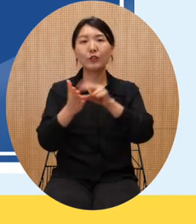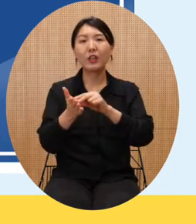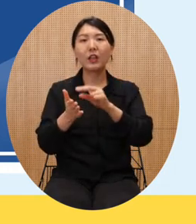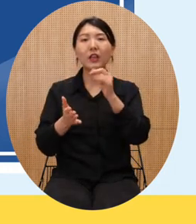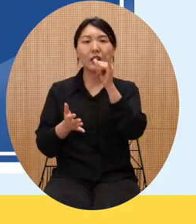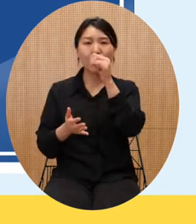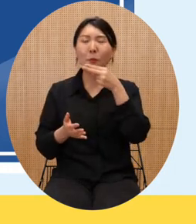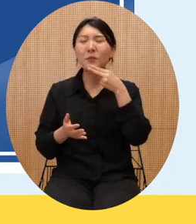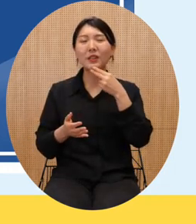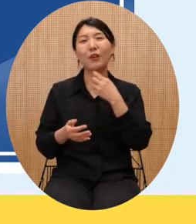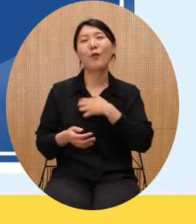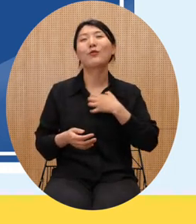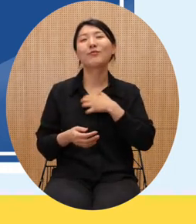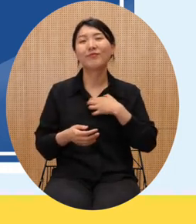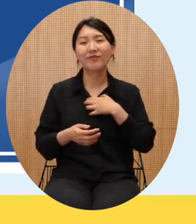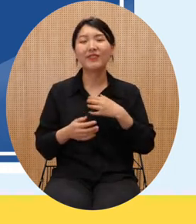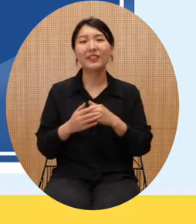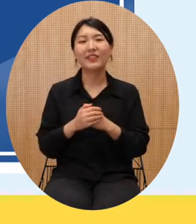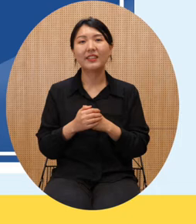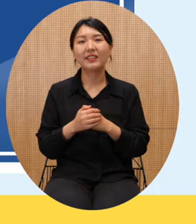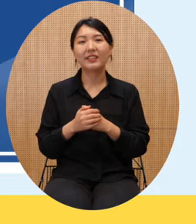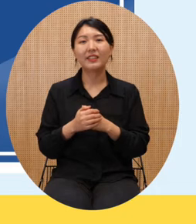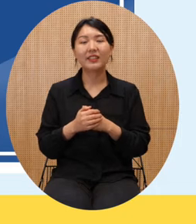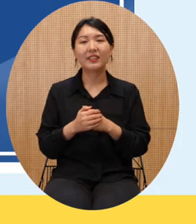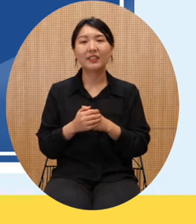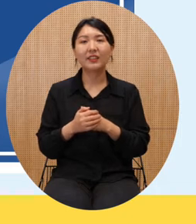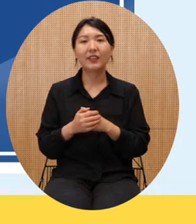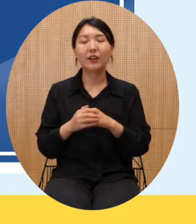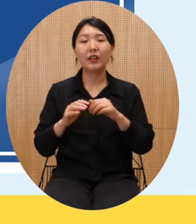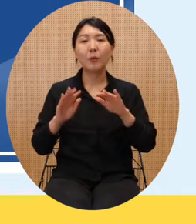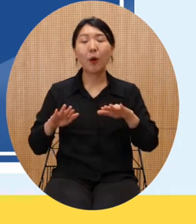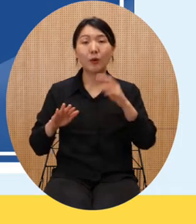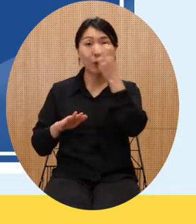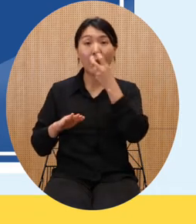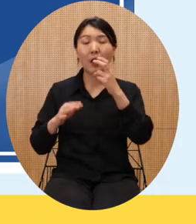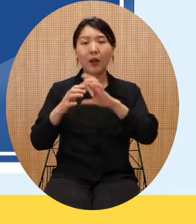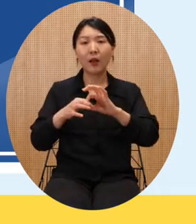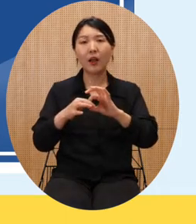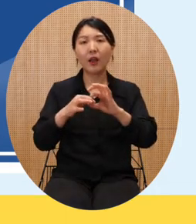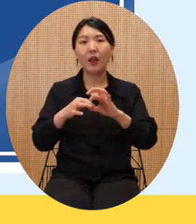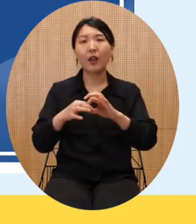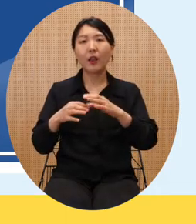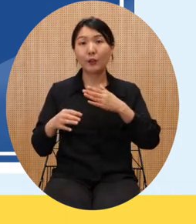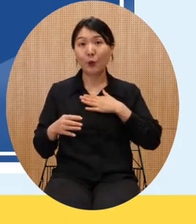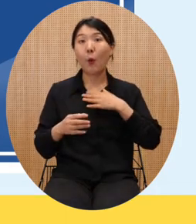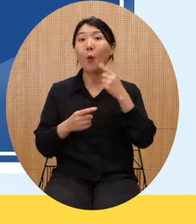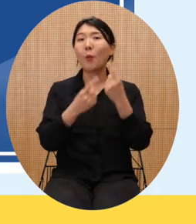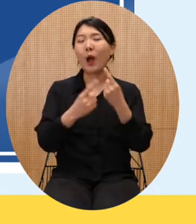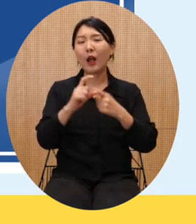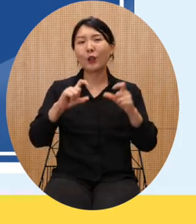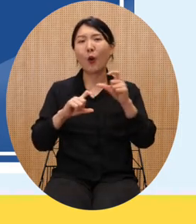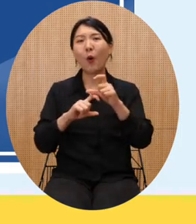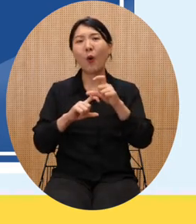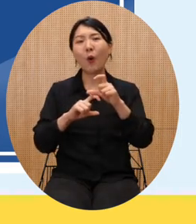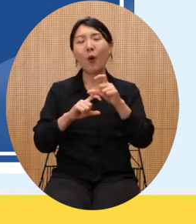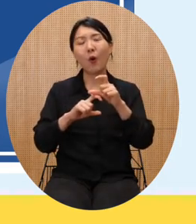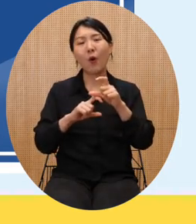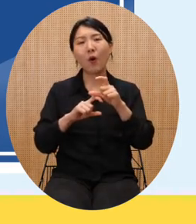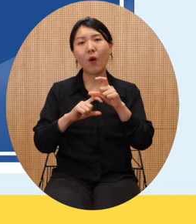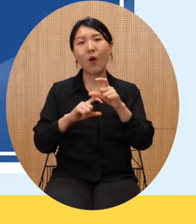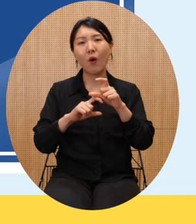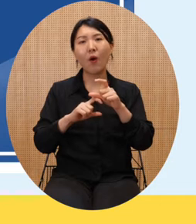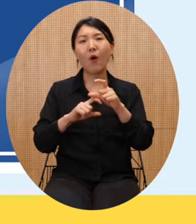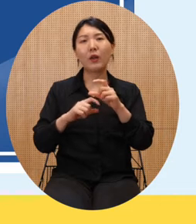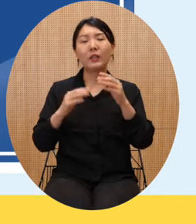올해는 문제가 없는지를 항상 조마조마하게 생각을 하는데 근데 이번 조사를 하면서 저보다 한 100배